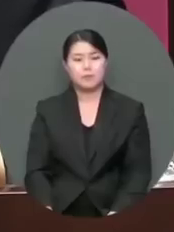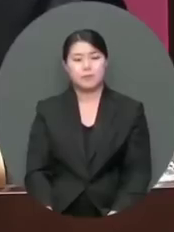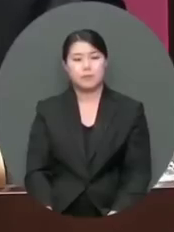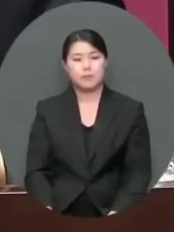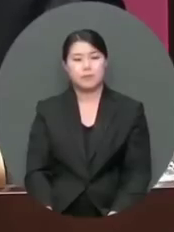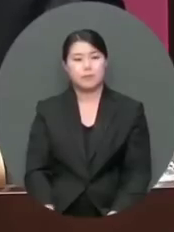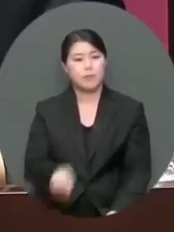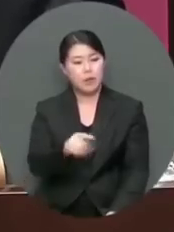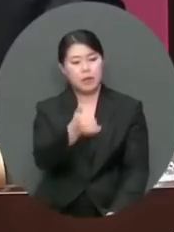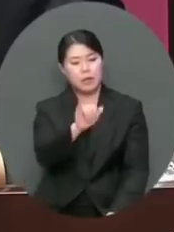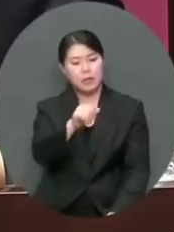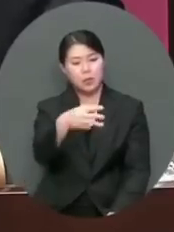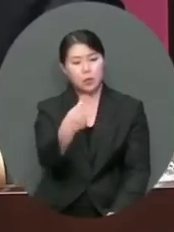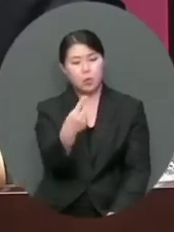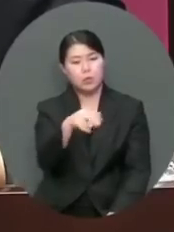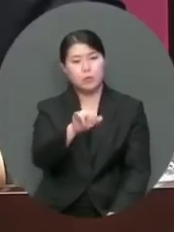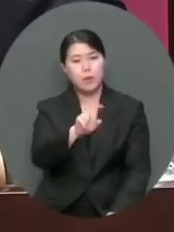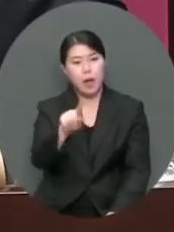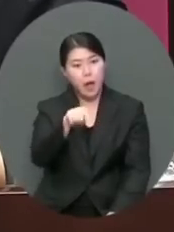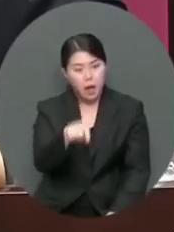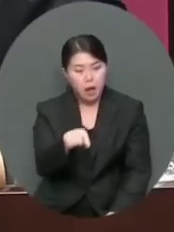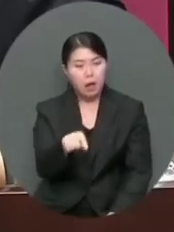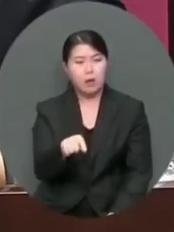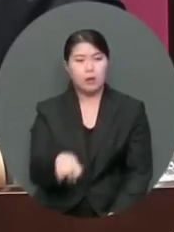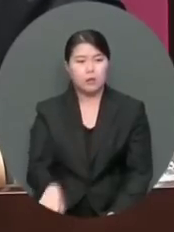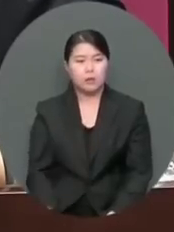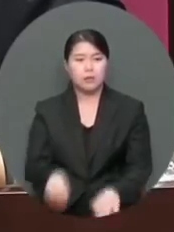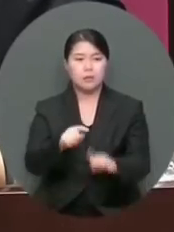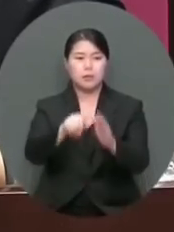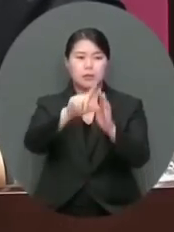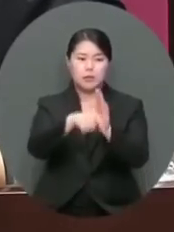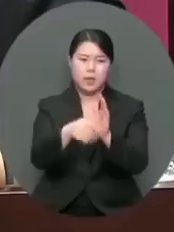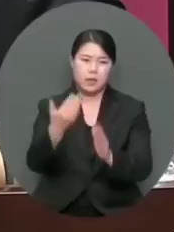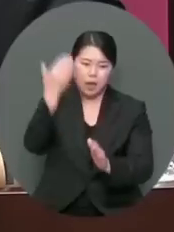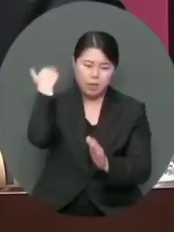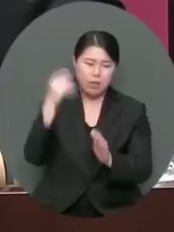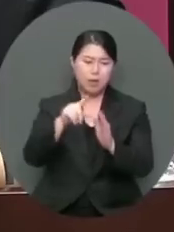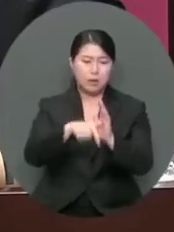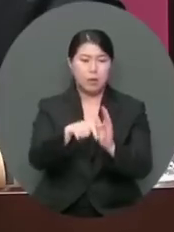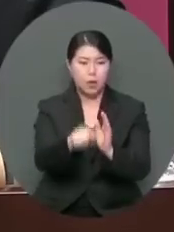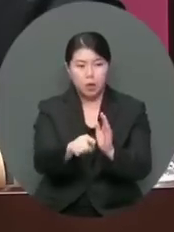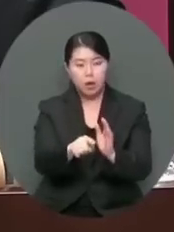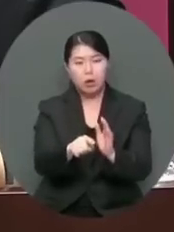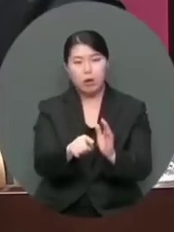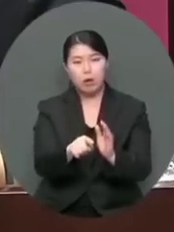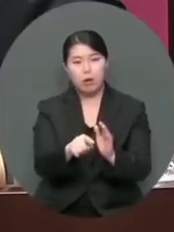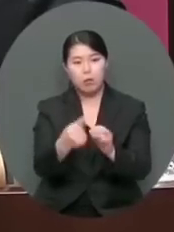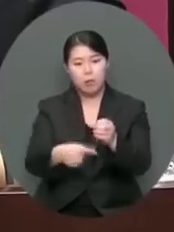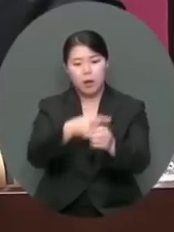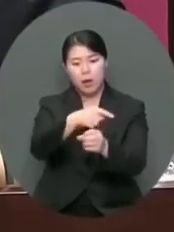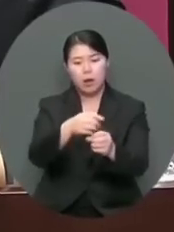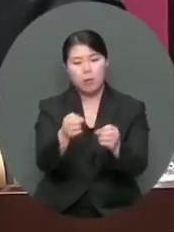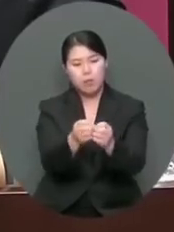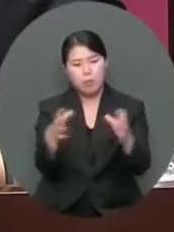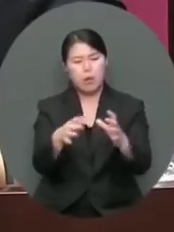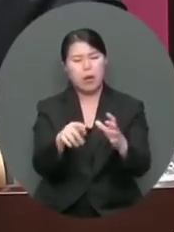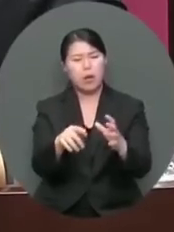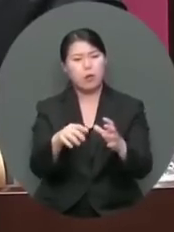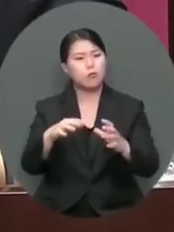아, 히로시마에서 불행하게도 그때 히로시마에 계셔서 피폭된 우리